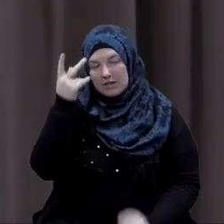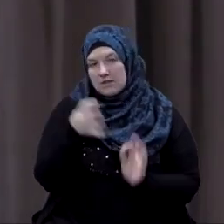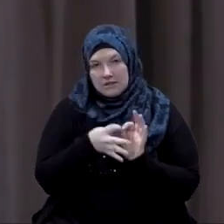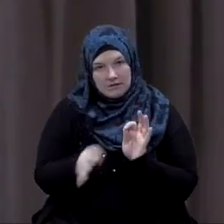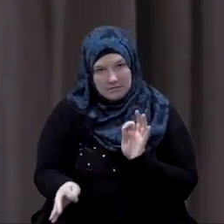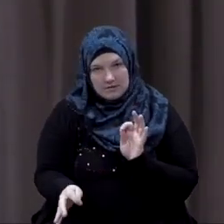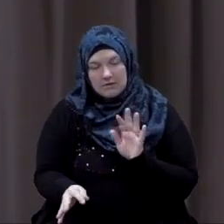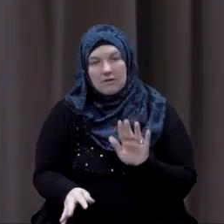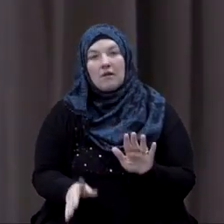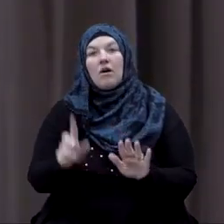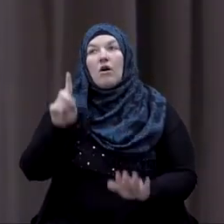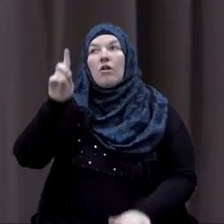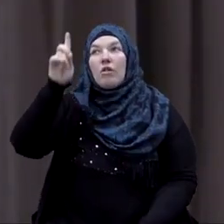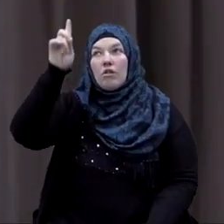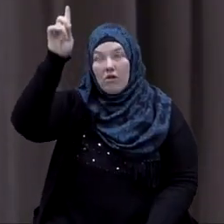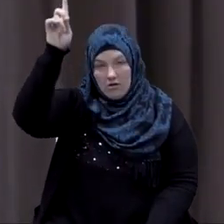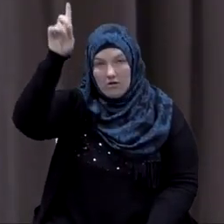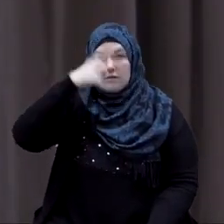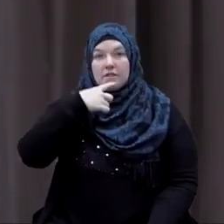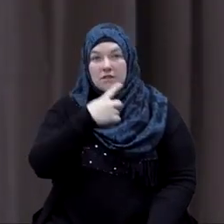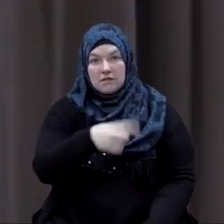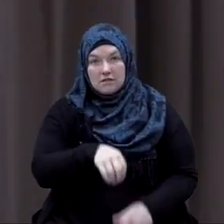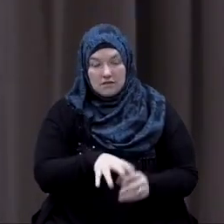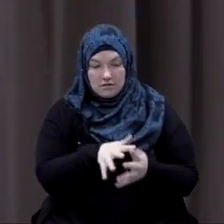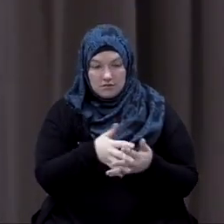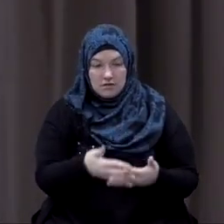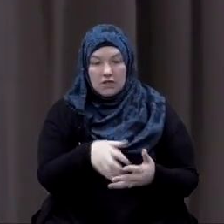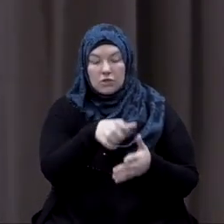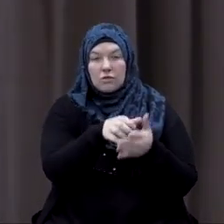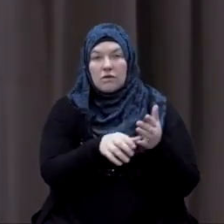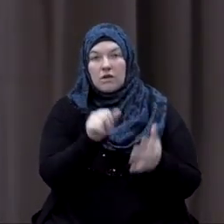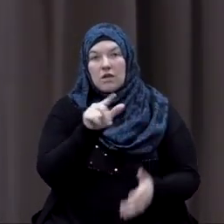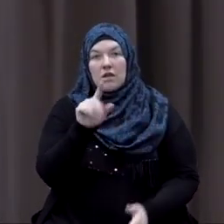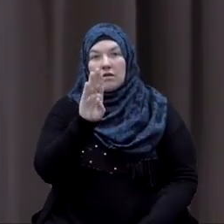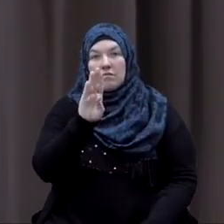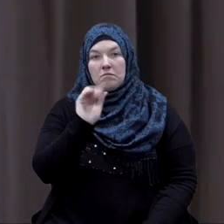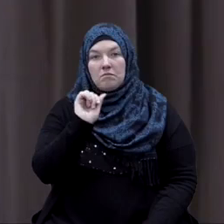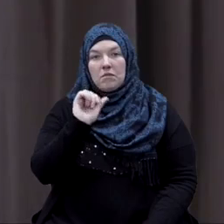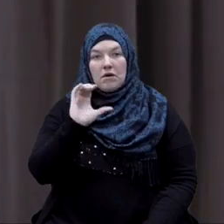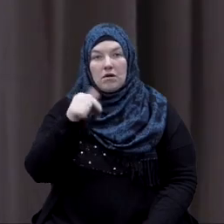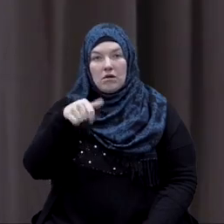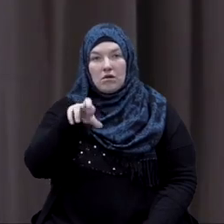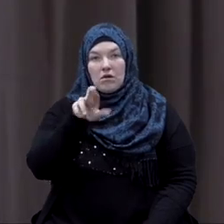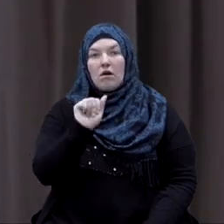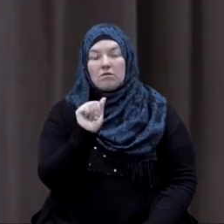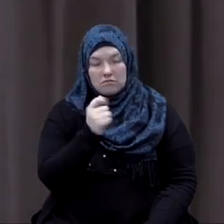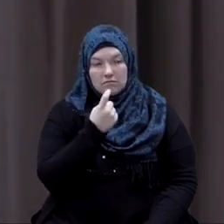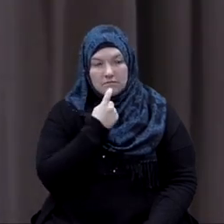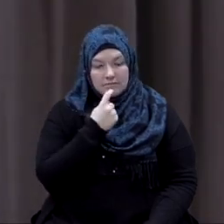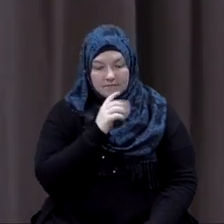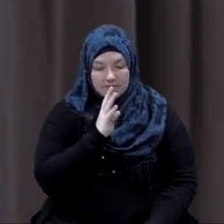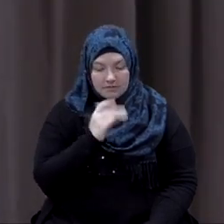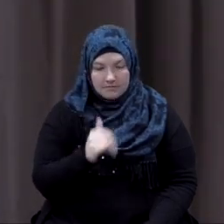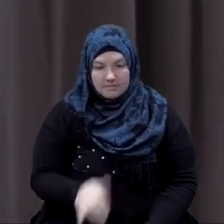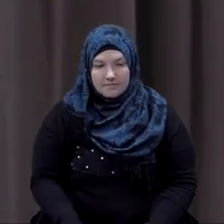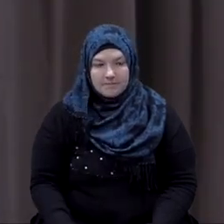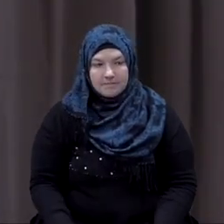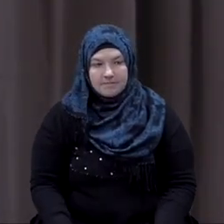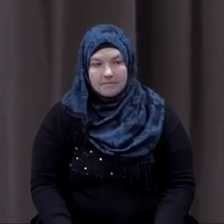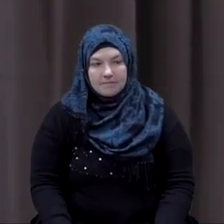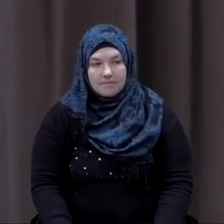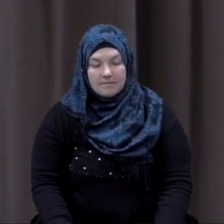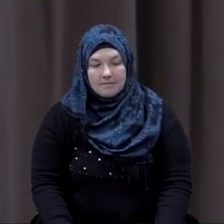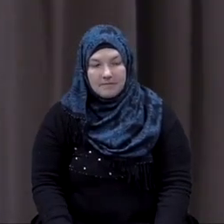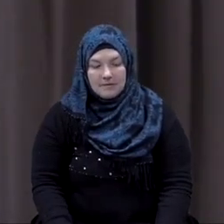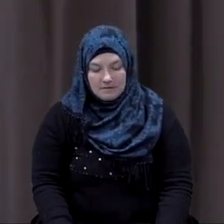statement. Allah says in the Quran, in Surah Al-Baqarah, وَلَا يَزَالُونَ يُقَاتِلُونَكُمْ